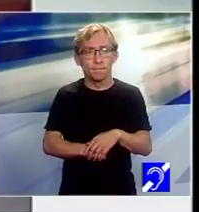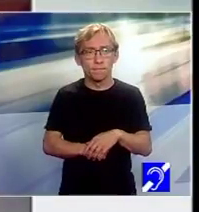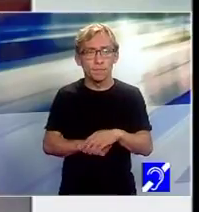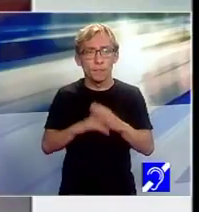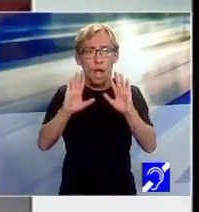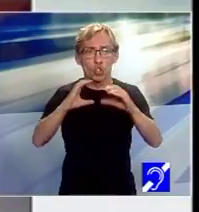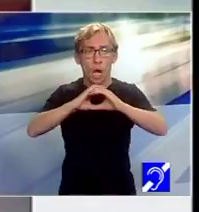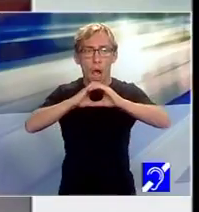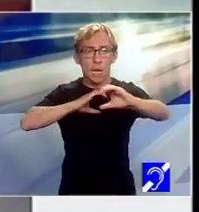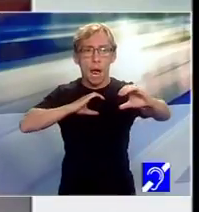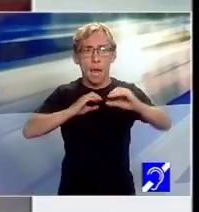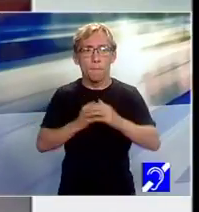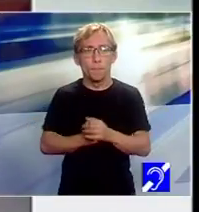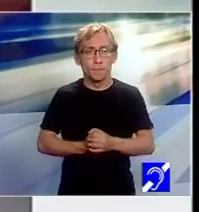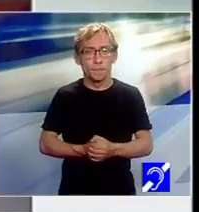canalele, zic așa.